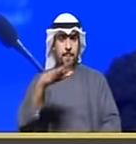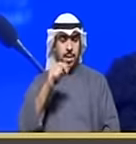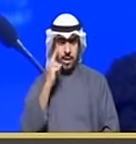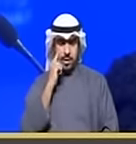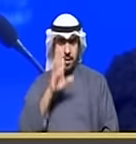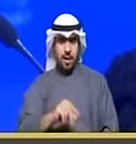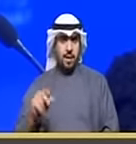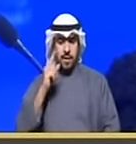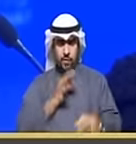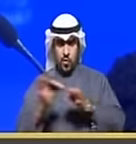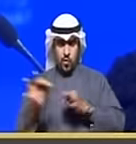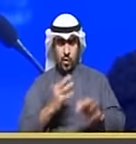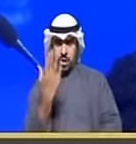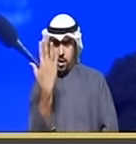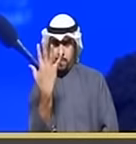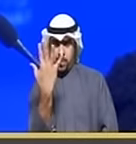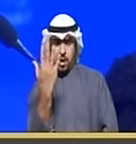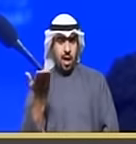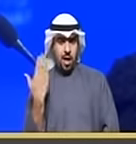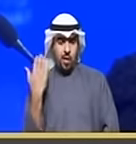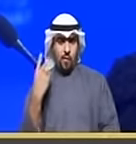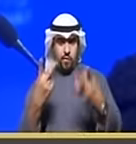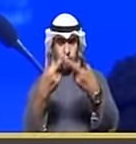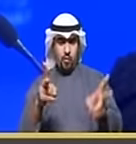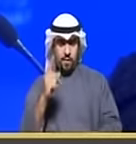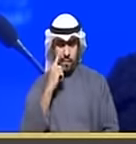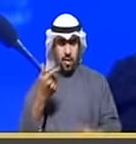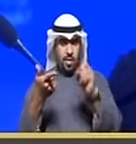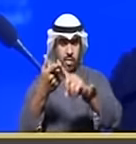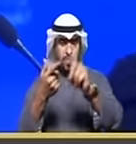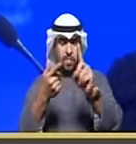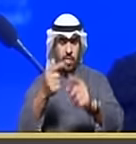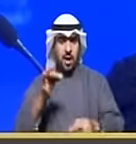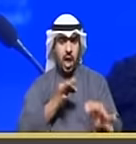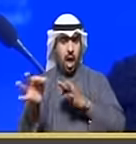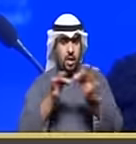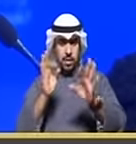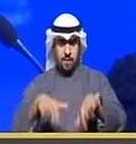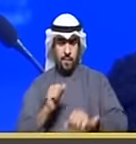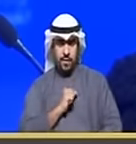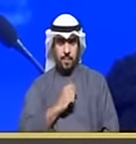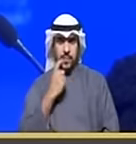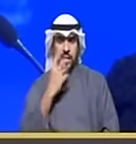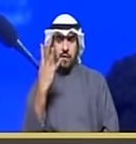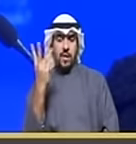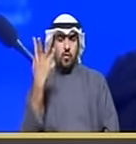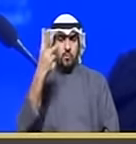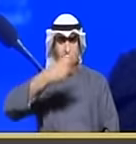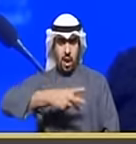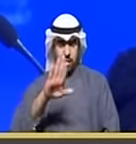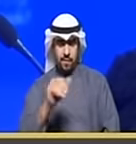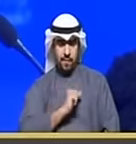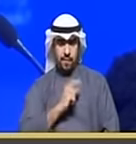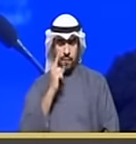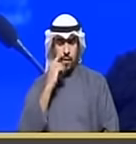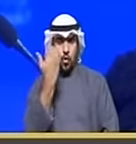الخطه الخمسيه اللي هي اول اول يعني ثاني خطه في الخطه ل 2035